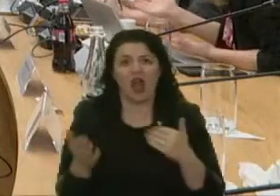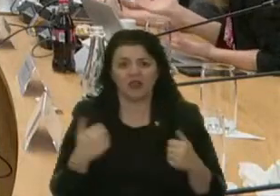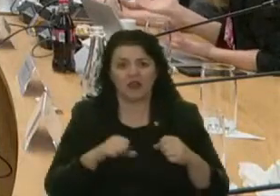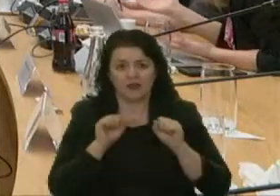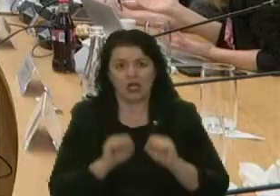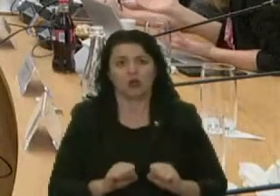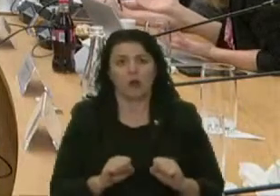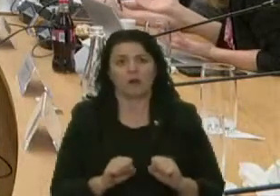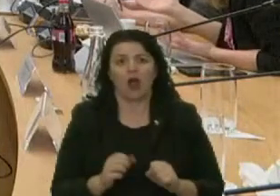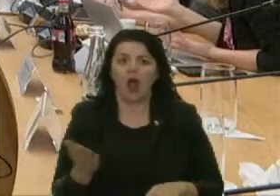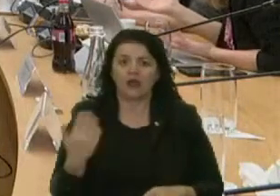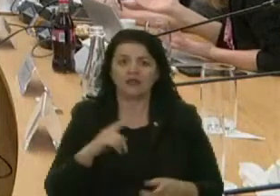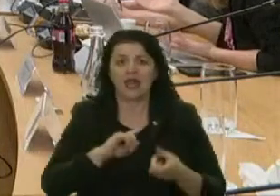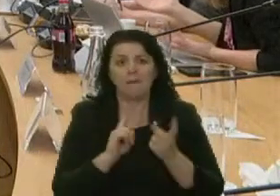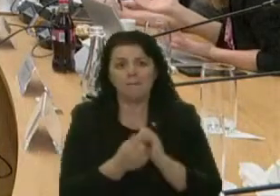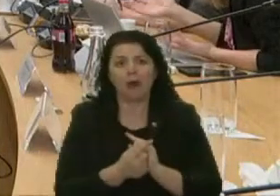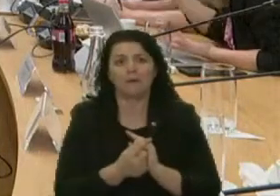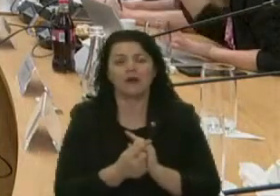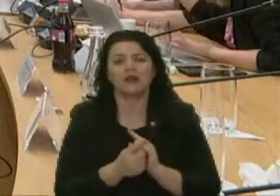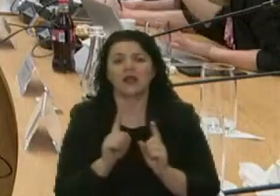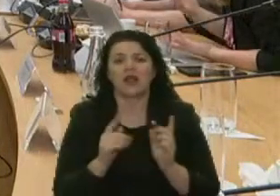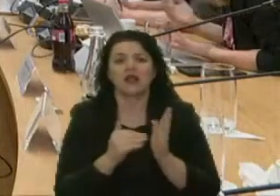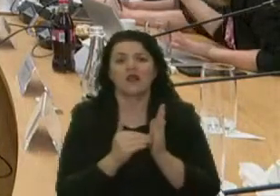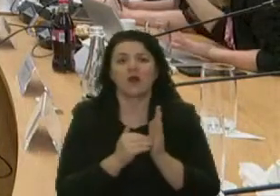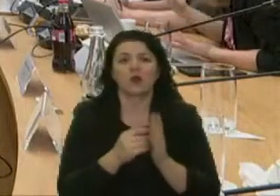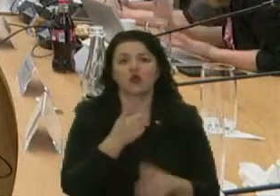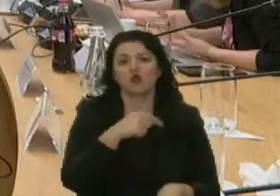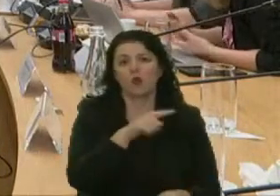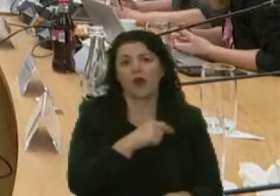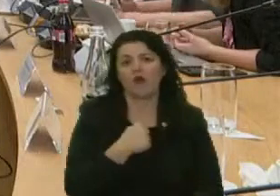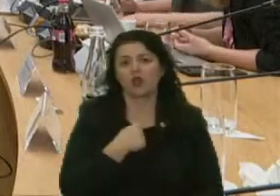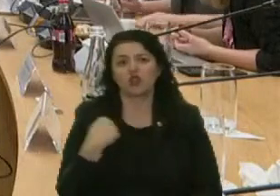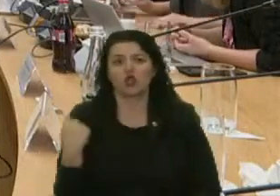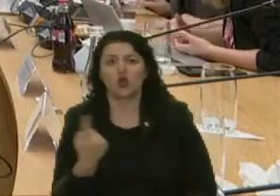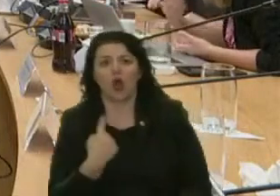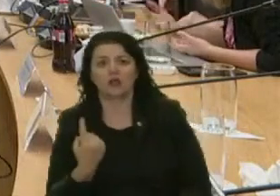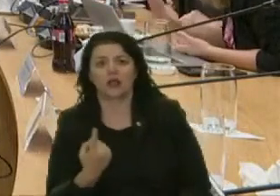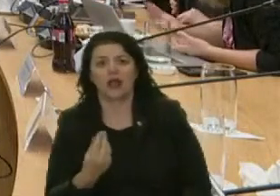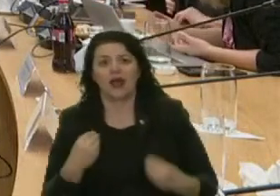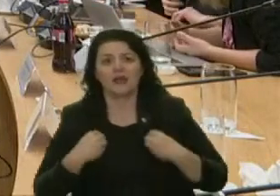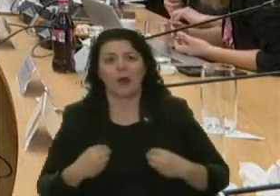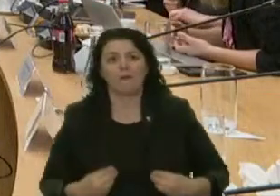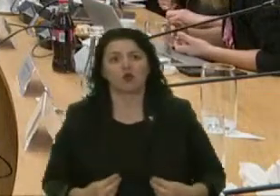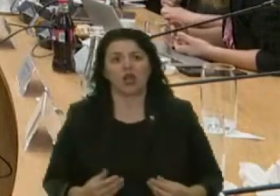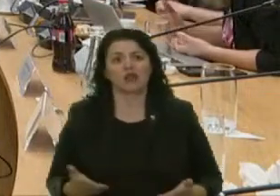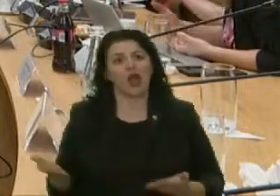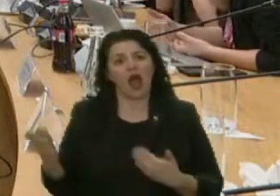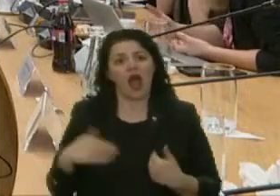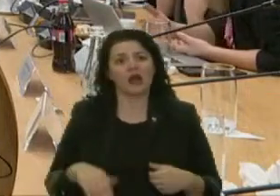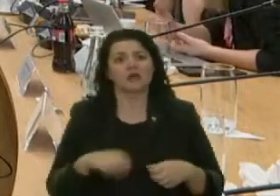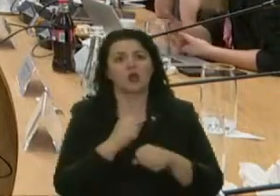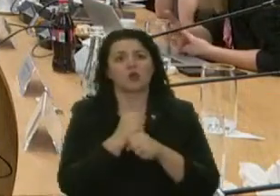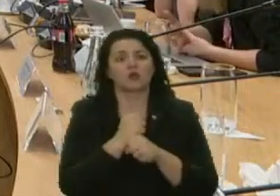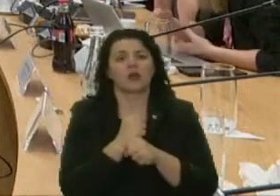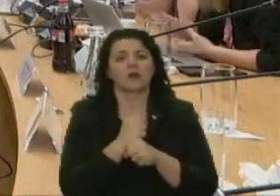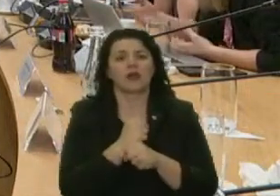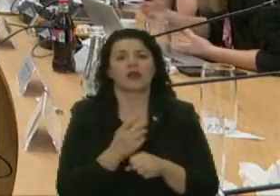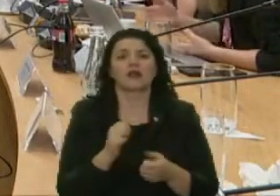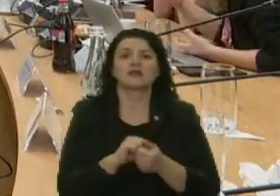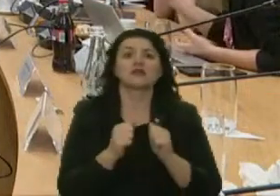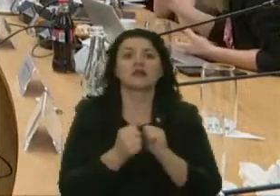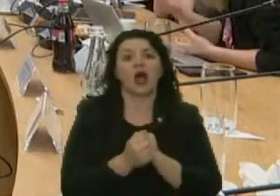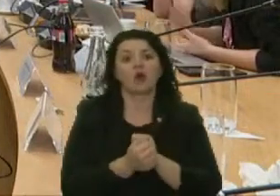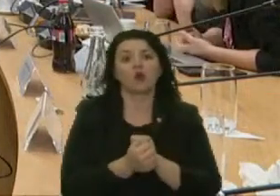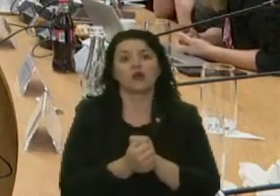serioși atunci hai să l schimbăm dacă despre asta e nevoie că aveți și dumneavoastră și noi o groază de deputați Hai să le dăm treabă sau Haideți să venim în